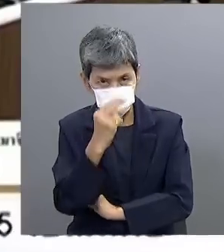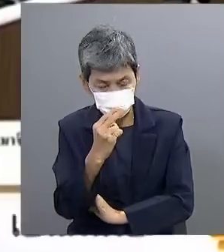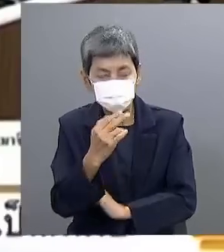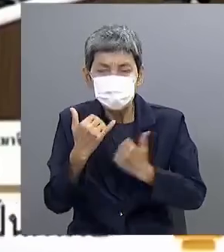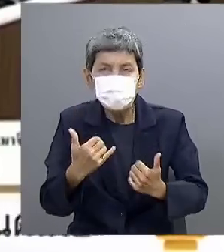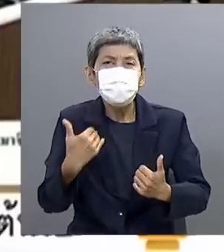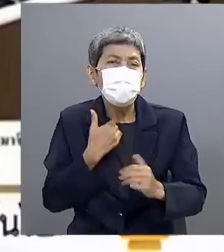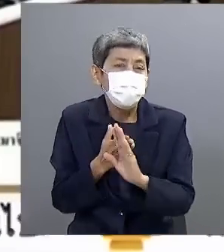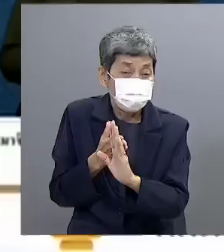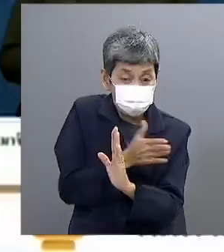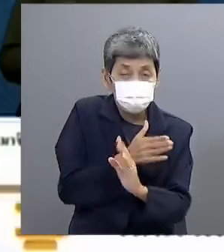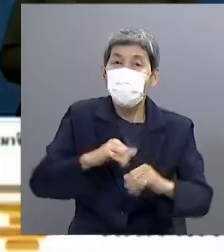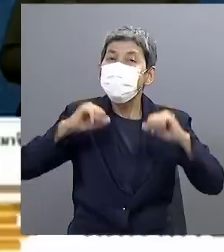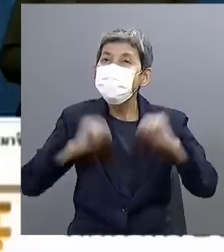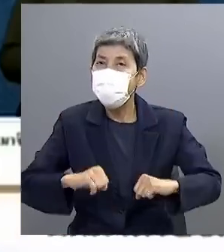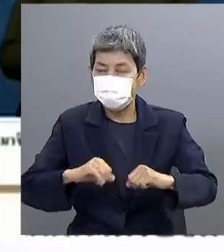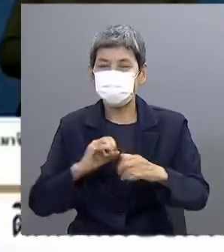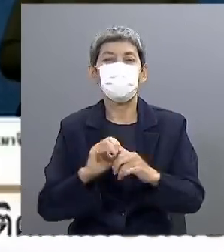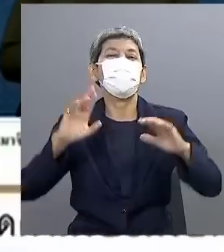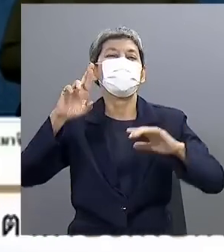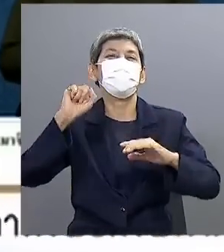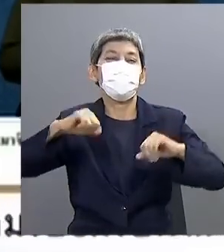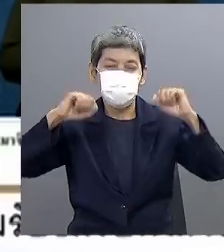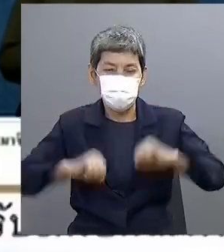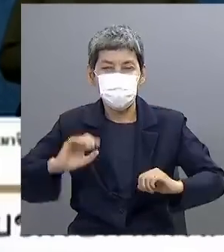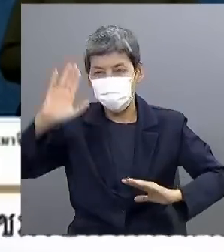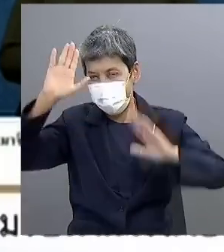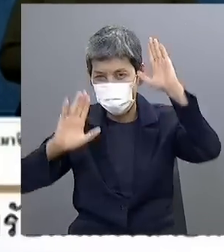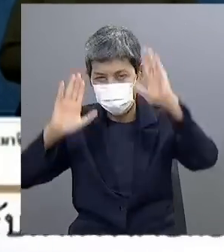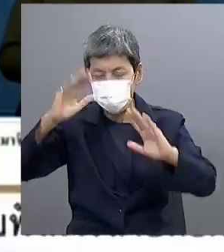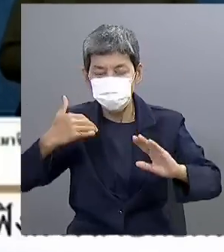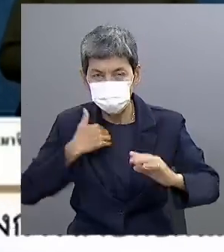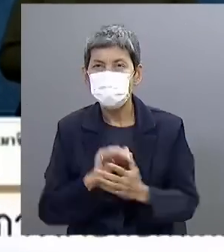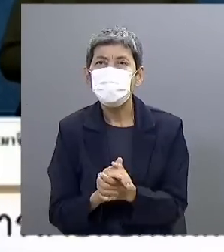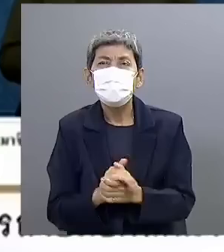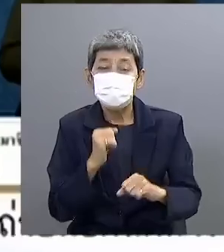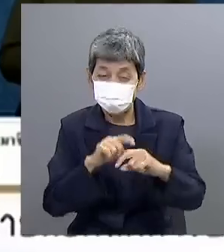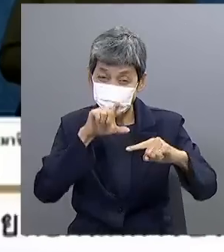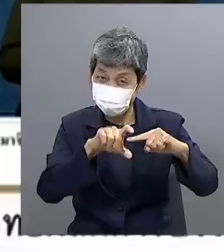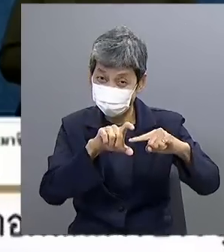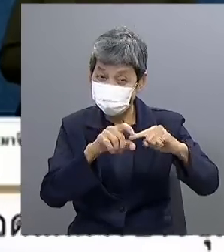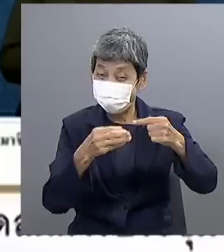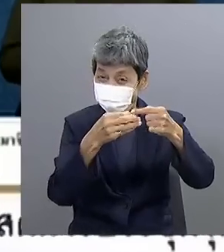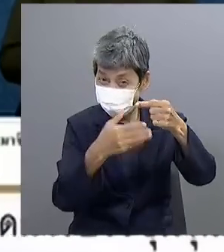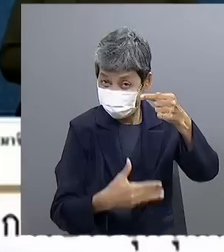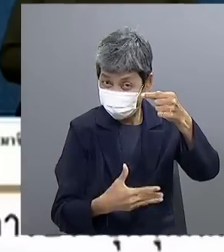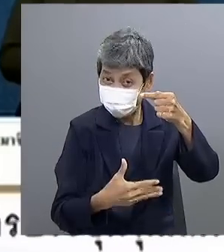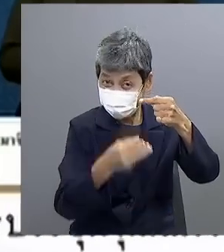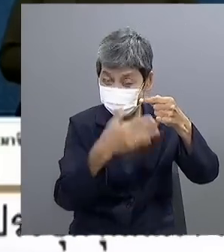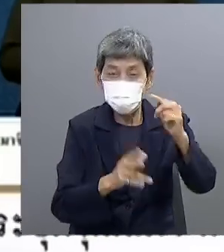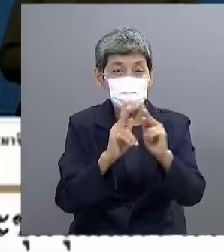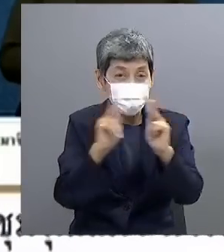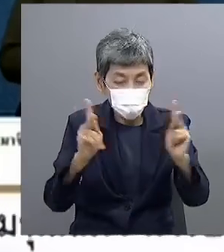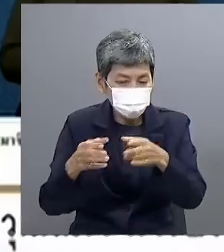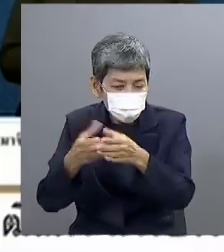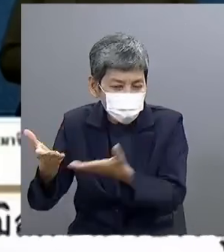การลงมติเห็นชอบของรัฐสภากันนิดนึงค่ะความวิธีคิดคำนวณส.ส.บัญชีรายชื่อในชั้นกรรมาธิการที่เคาะให้